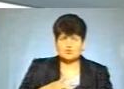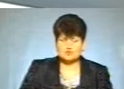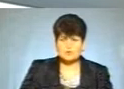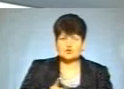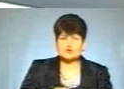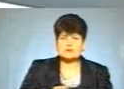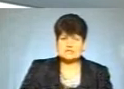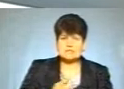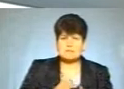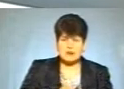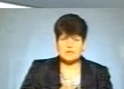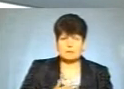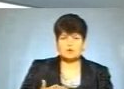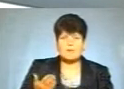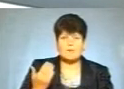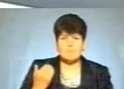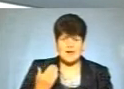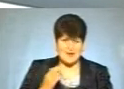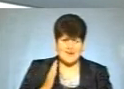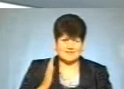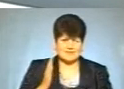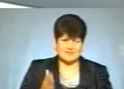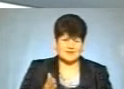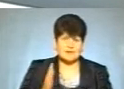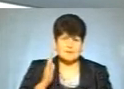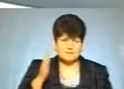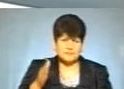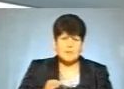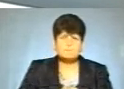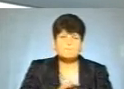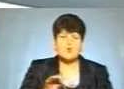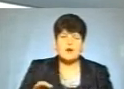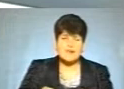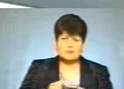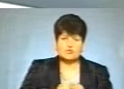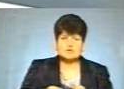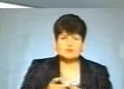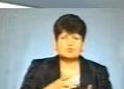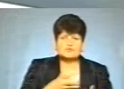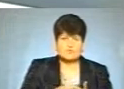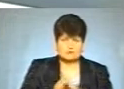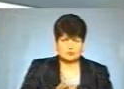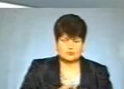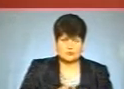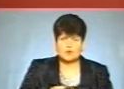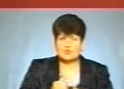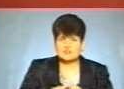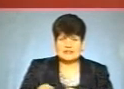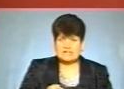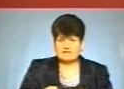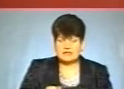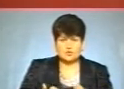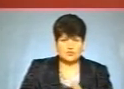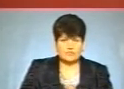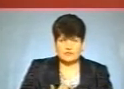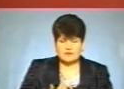бути попередній якби, проект щодо структури, бо кожен район по-своєму буде розглядатися. Тобто кожен керівник новий кожен може Кожен